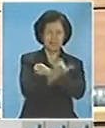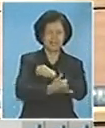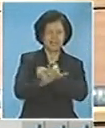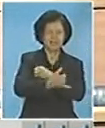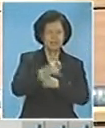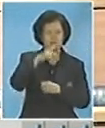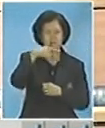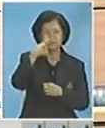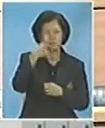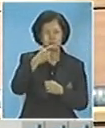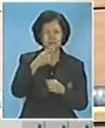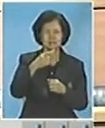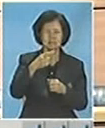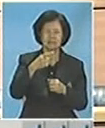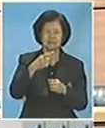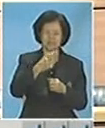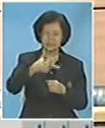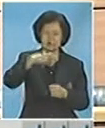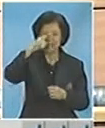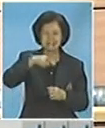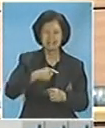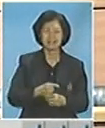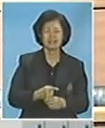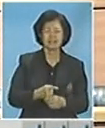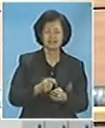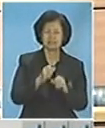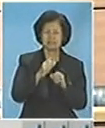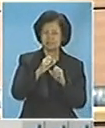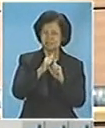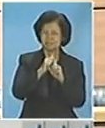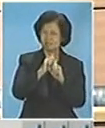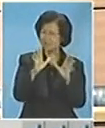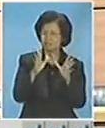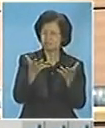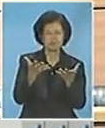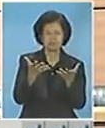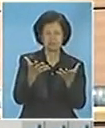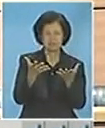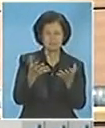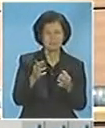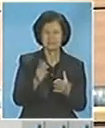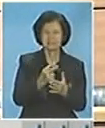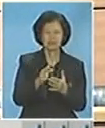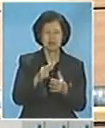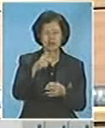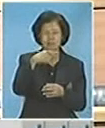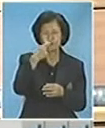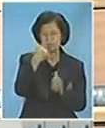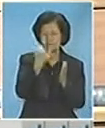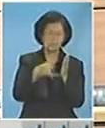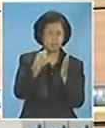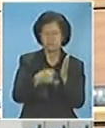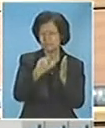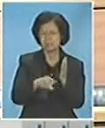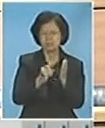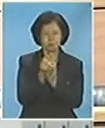พูดจาออกเสียงภาษาไทยไม่ชัดเจนหรือพูดผิดถูก